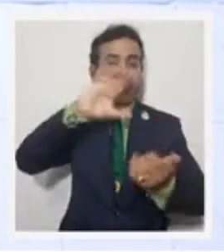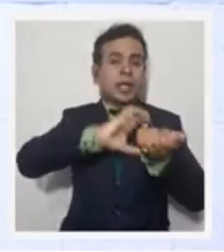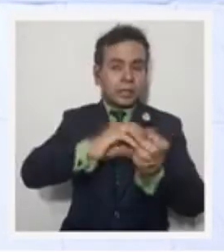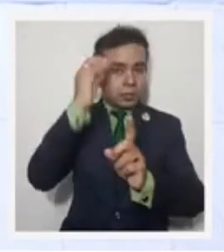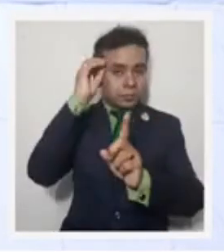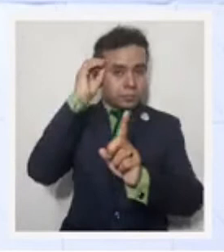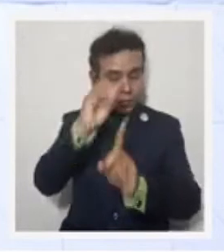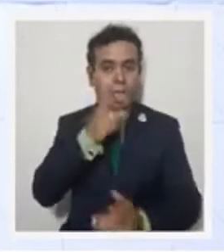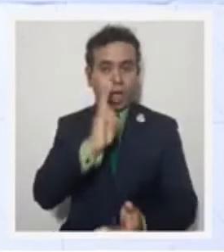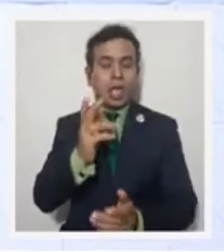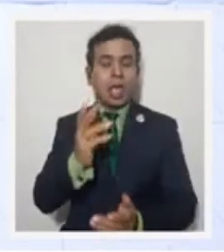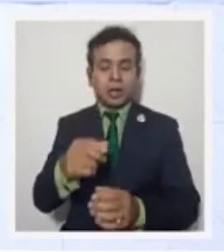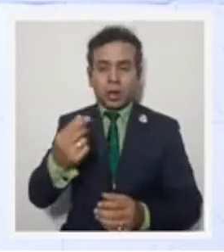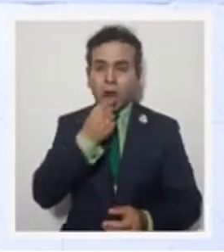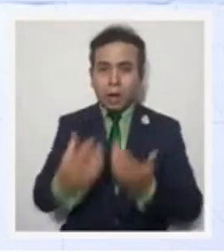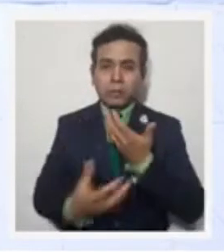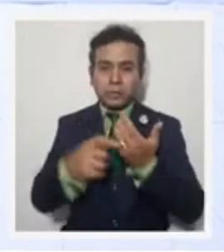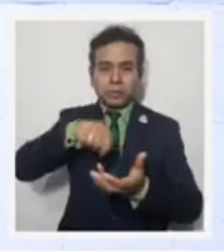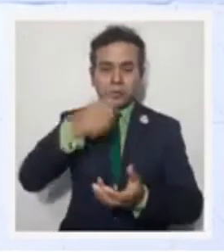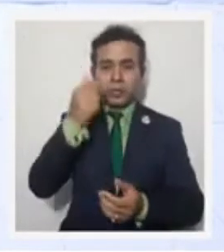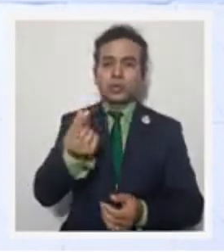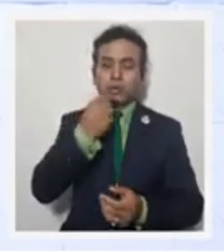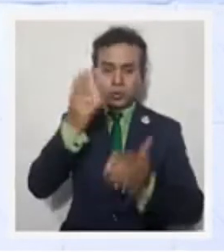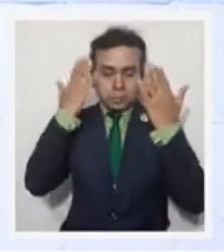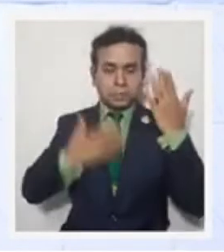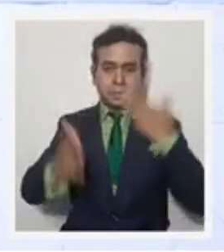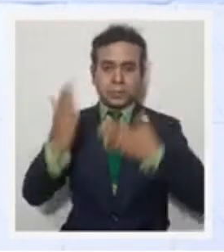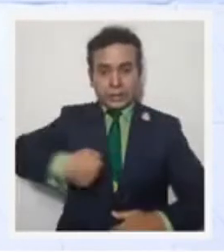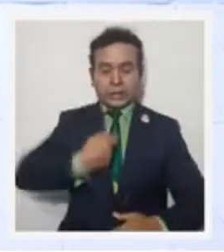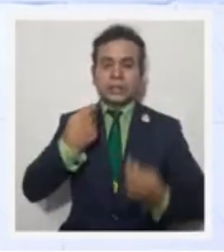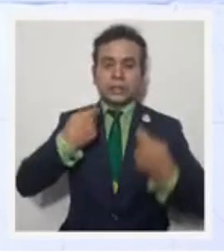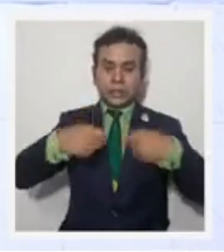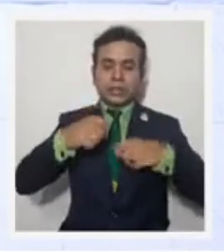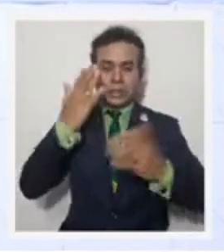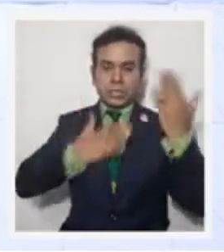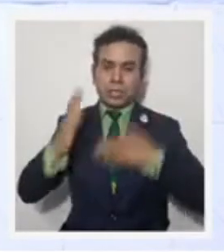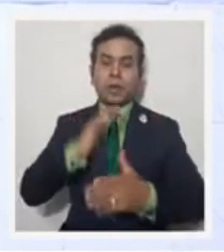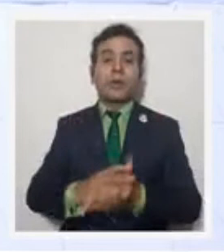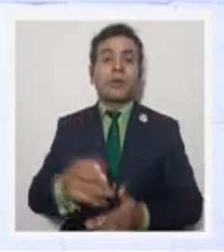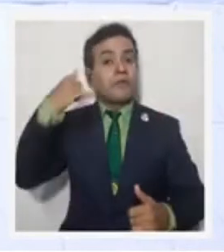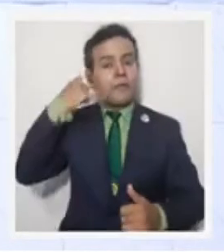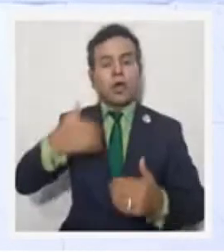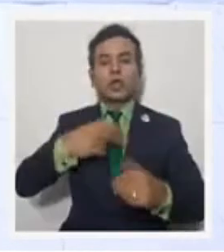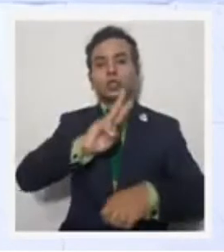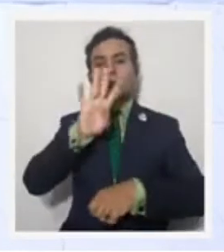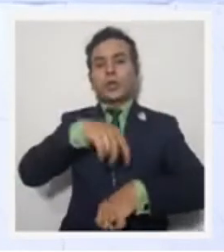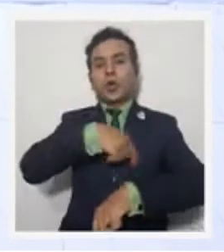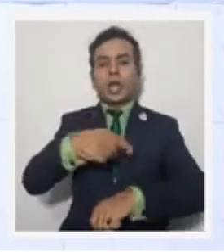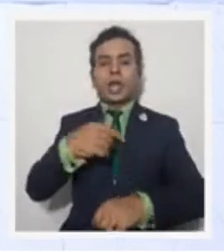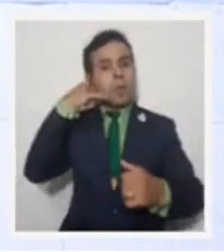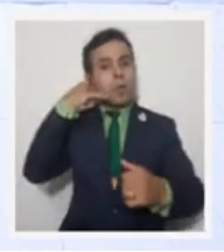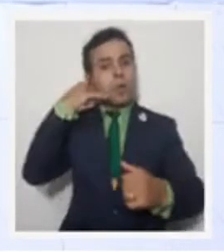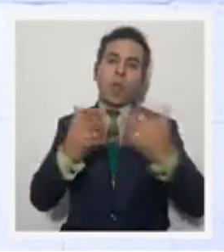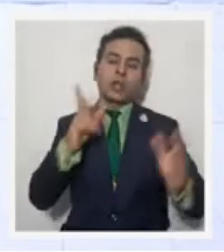হটলাইনের মাধ্যমে চিকিৎসা নিতে পারেন, কাশি সর্দি বা সামান্য জ্বর হলে হটলাইনের মাধ্যমে আমাদের চিকিৎসা সেবা সবসময় খোলা থাকে, আপনারা এটা